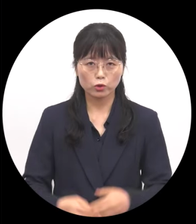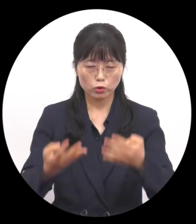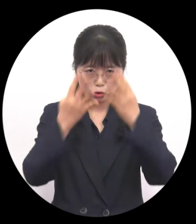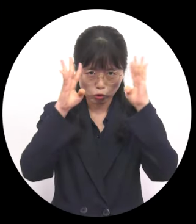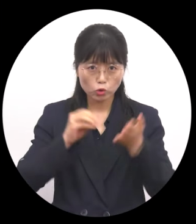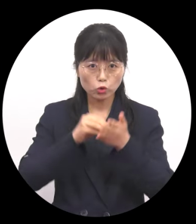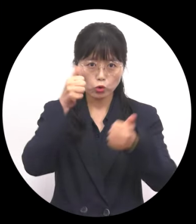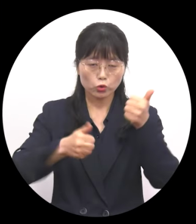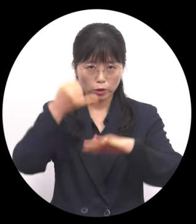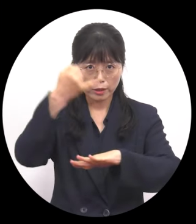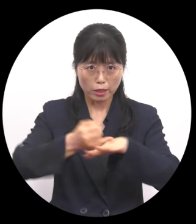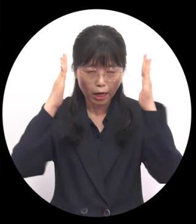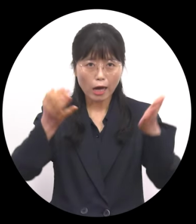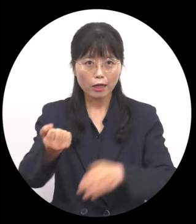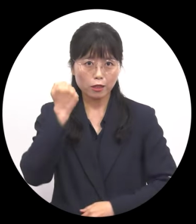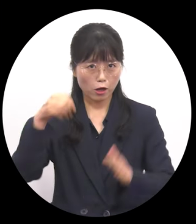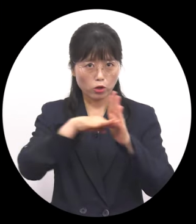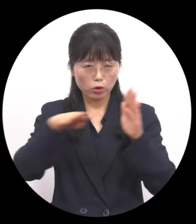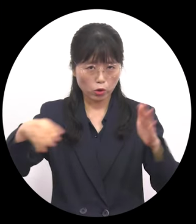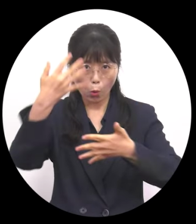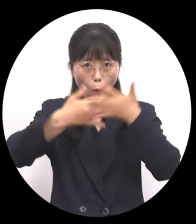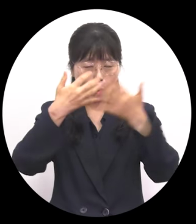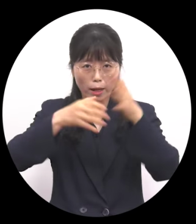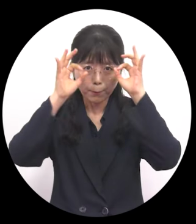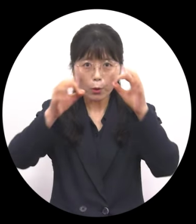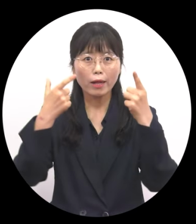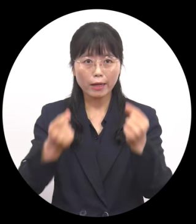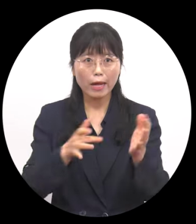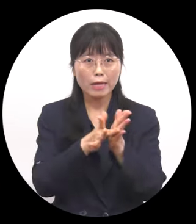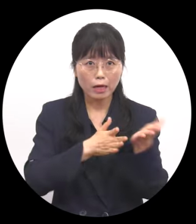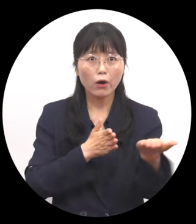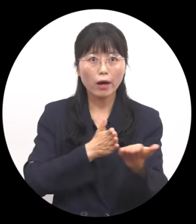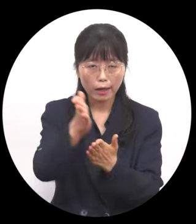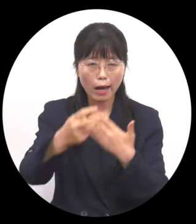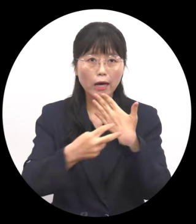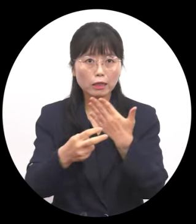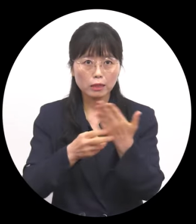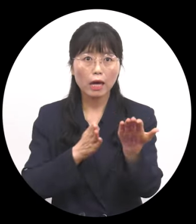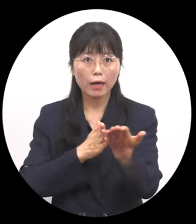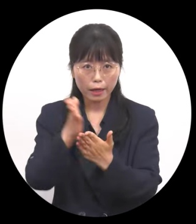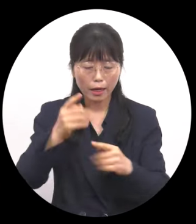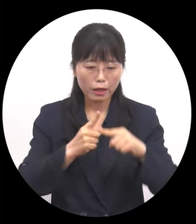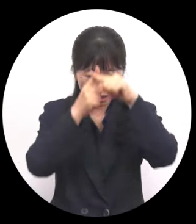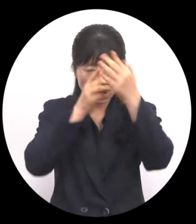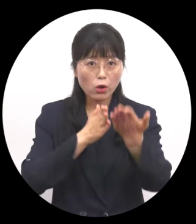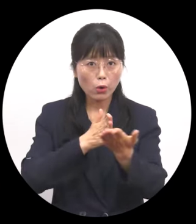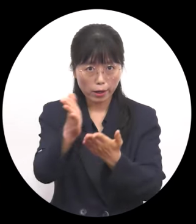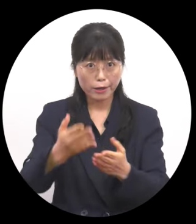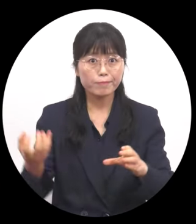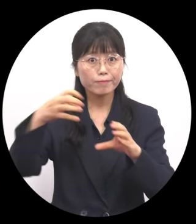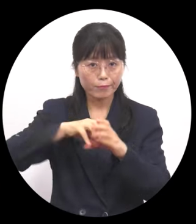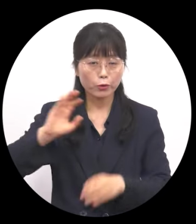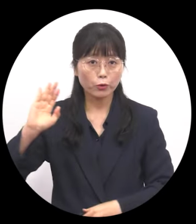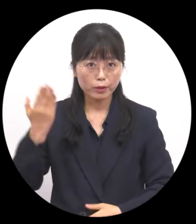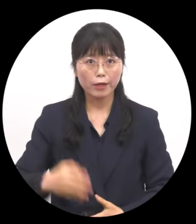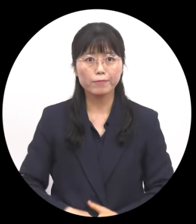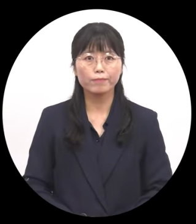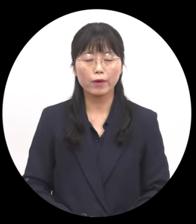수능 최저학력 기준은 화면에 보시는 바와 같이 약학과와 의예과, 간호학과만 적용이